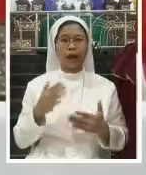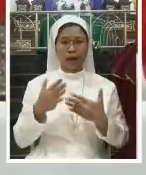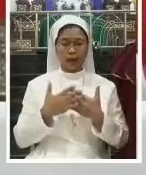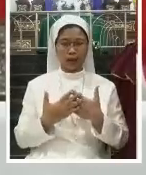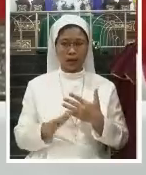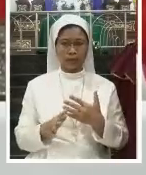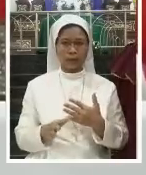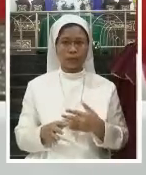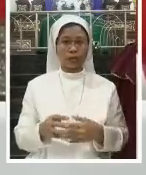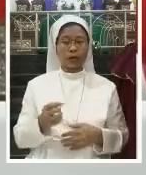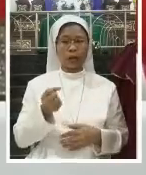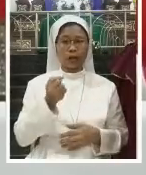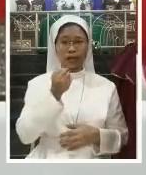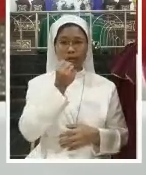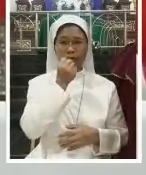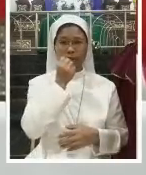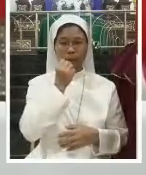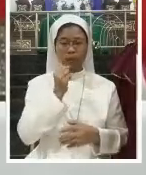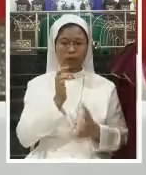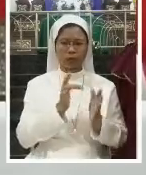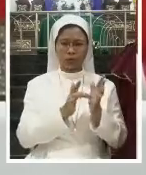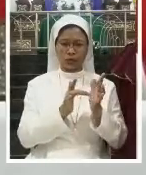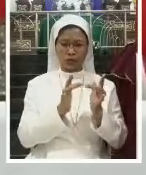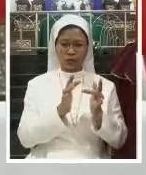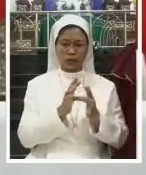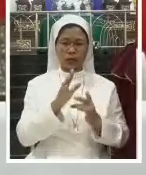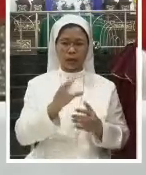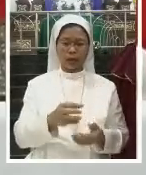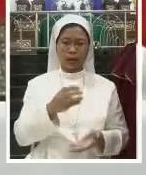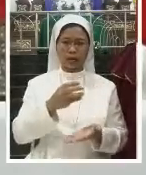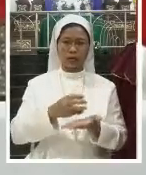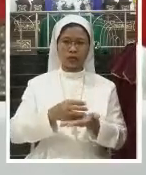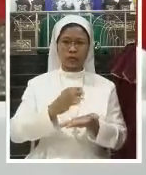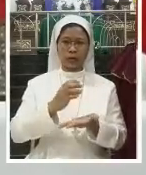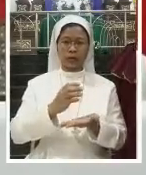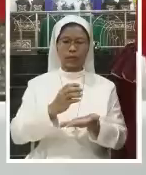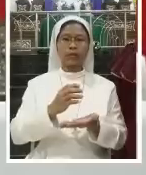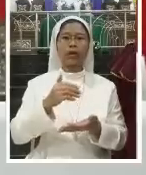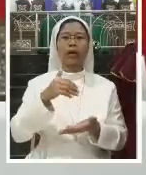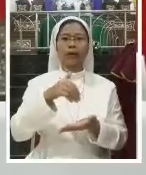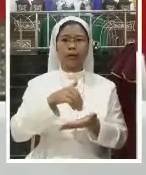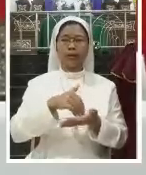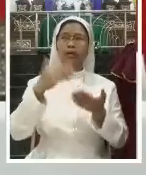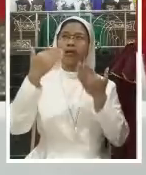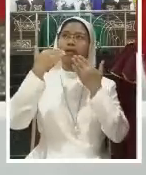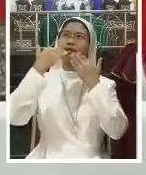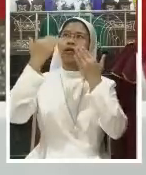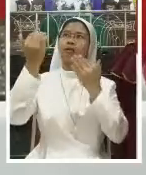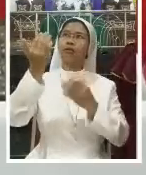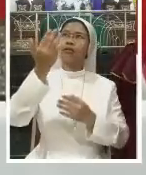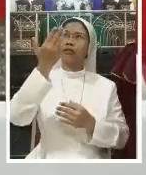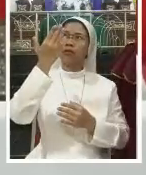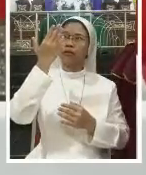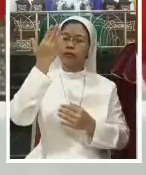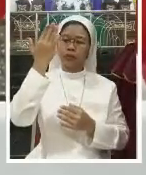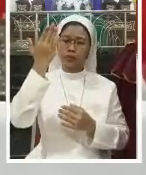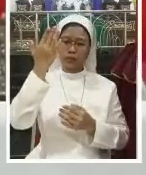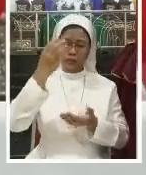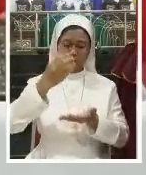Siring man pakapamanggi, pagkuha niya man ang kalis, asin giraray pagpasalamat sa